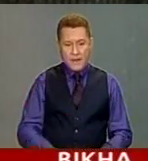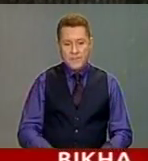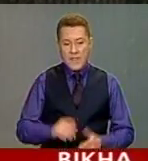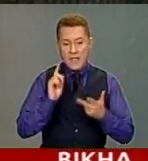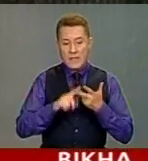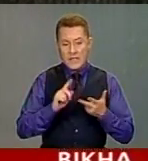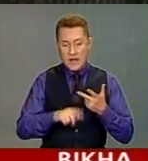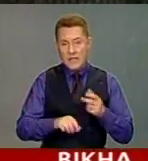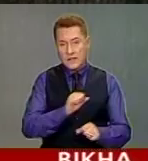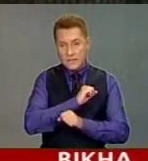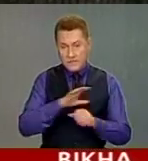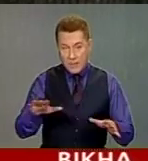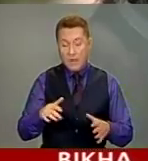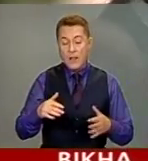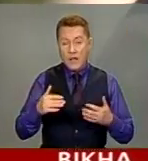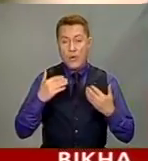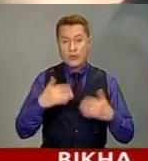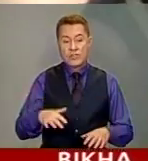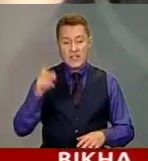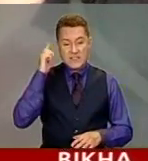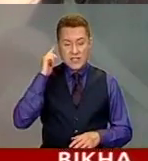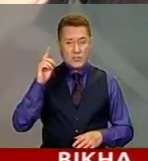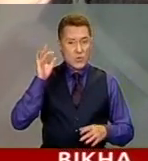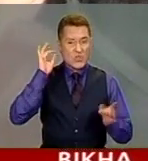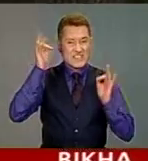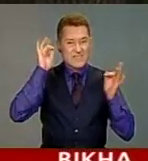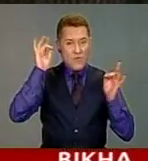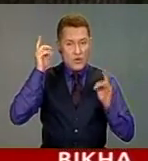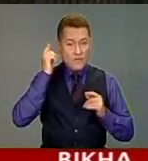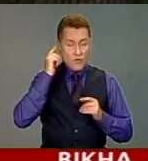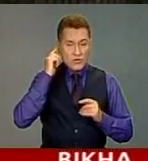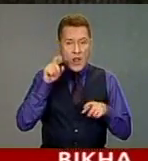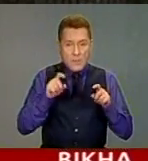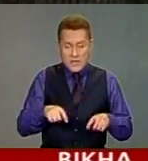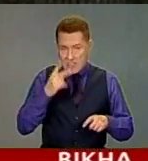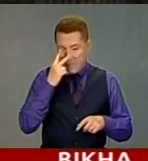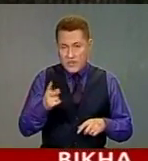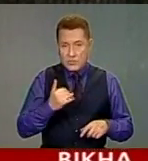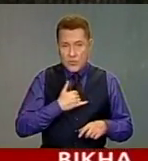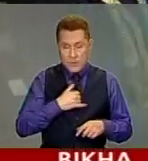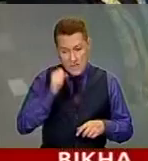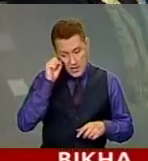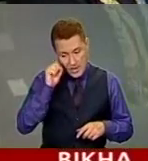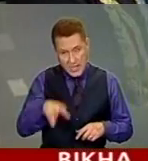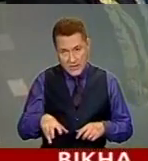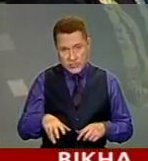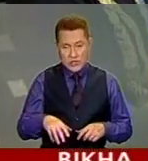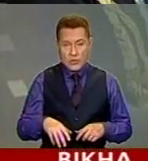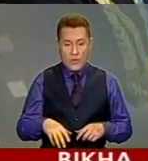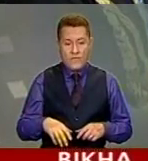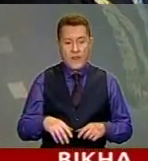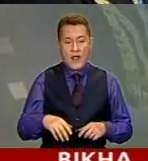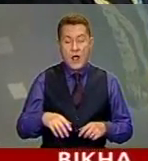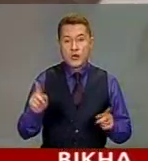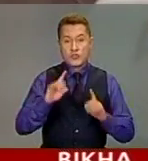бам. Я вже слышав дзвон в ушах, присів, і я бачу, у мене хлещить кров. Але що сталося, тоді